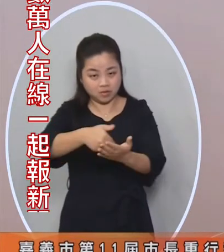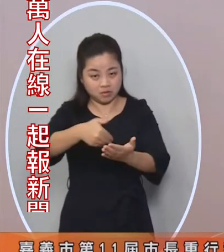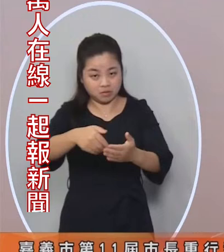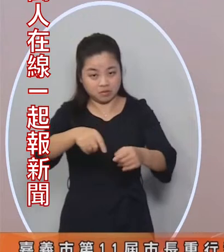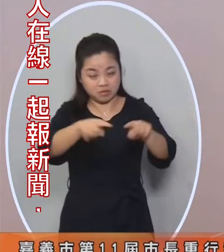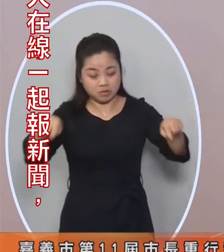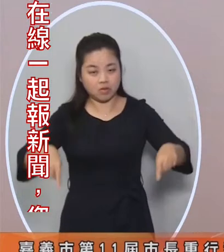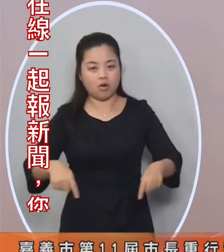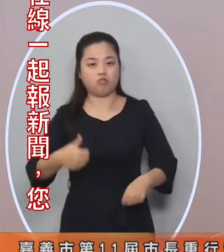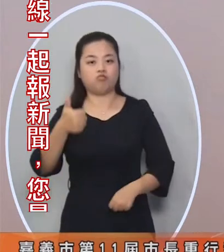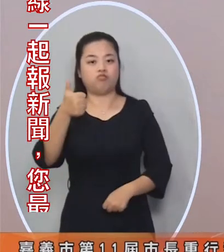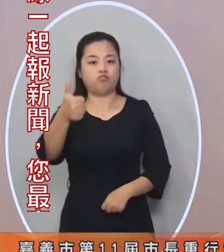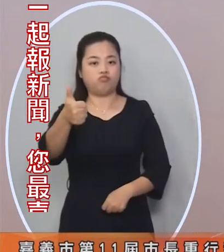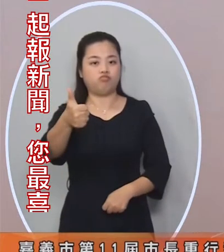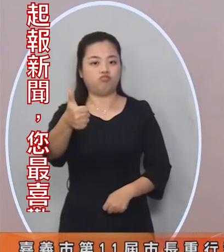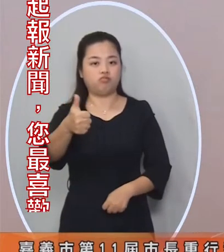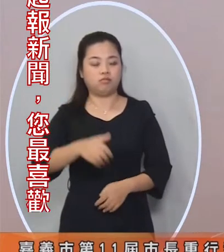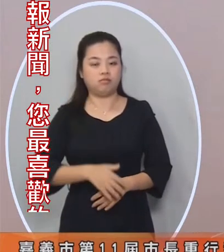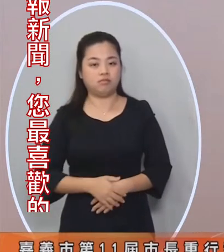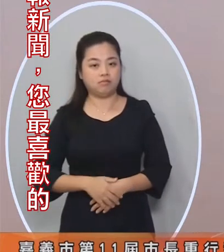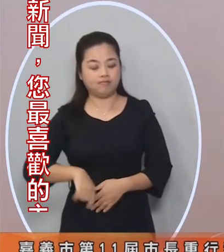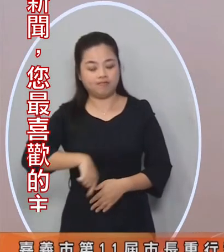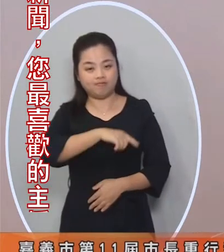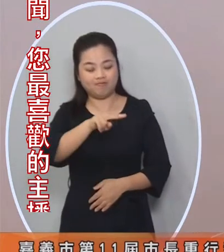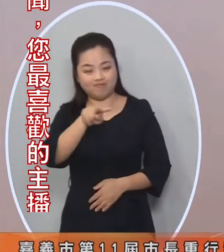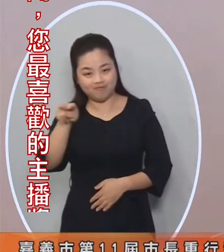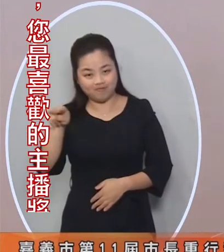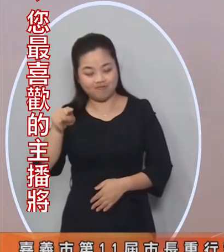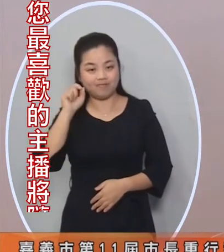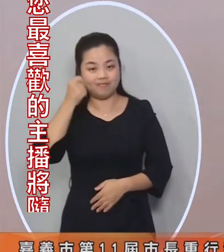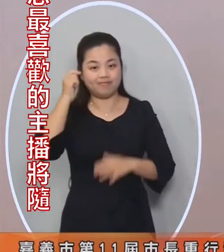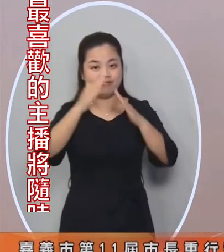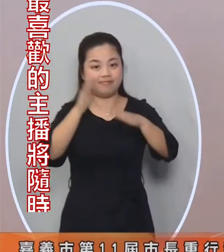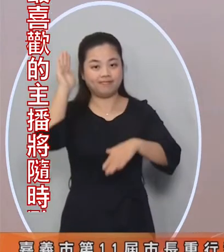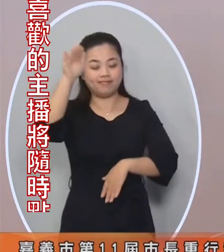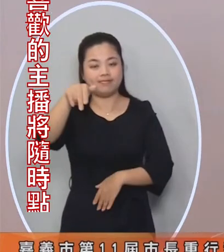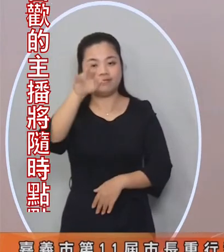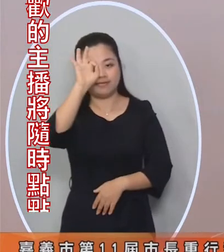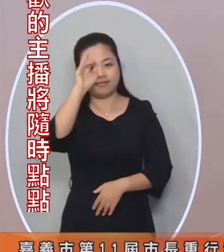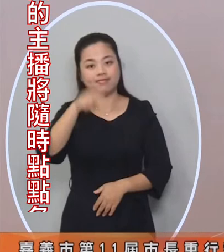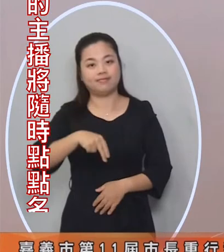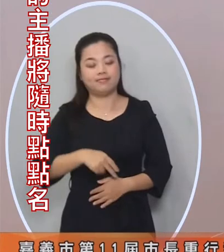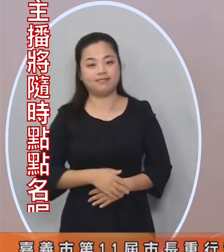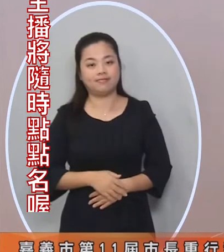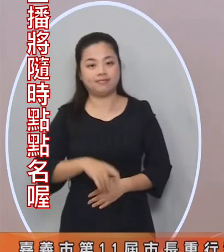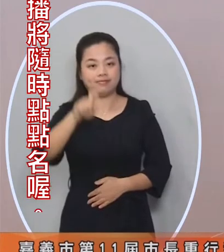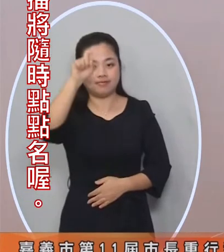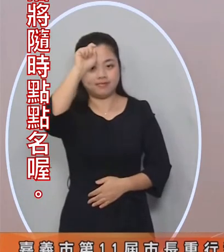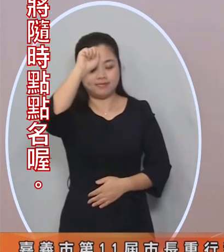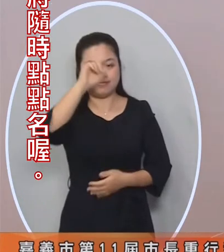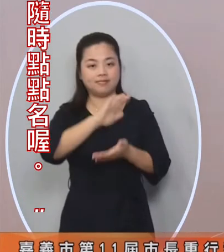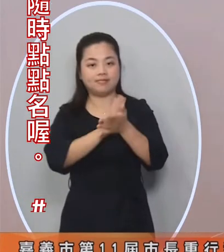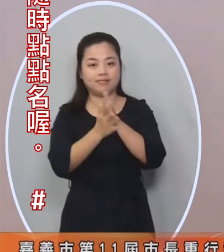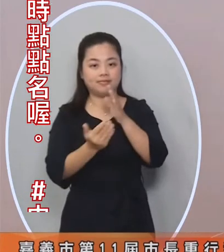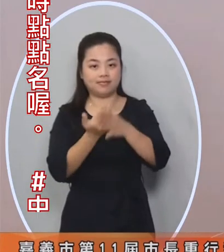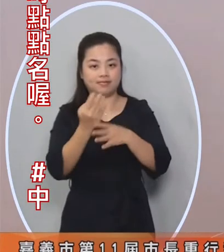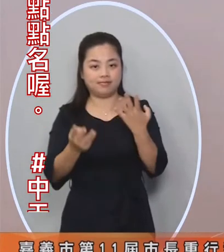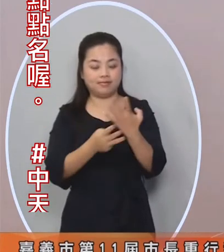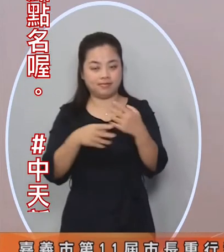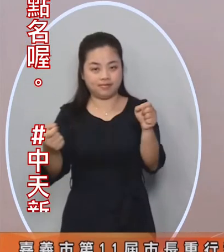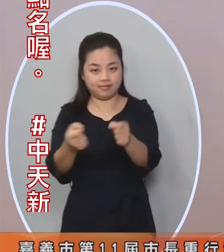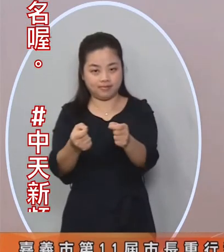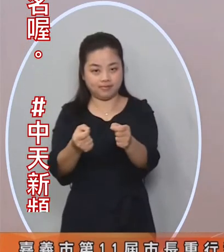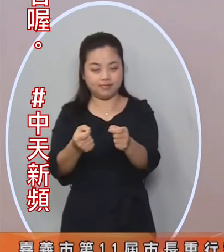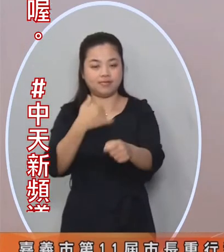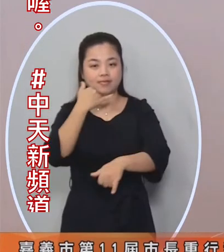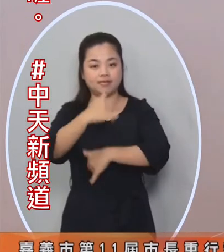竖起大拇指跟你说赞，能看到嘉义市的未来。所以我们在这边希望成为产业临近产业